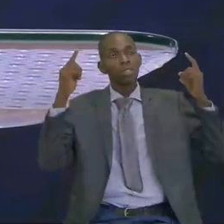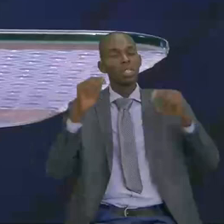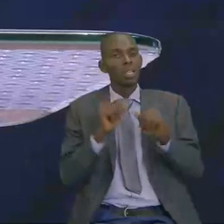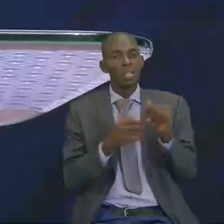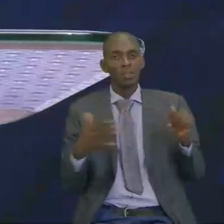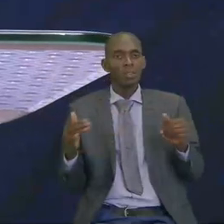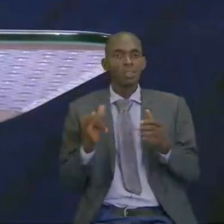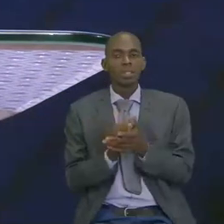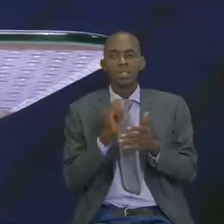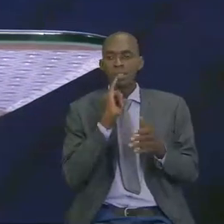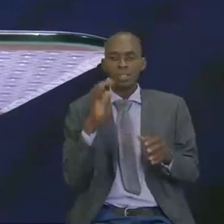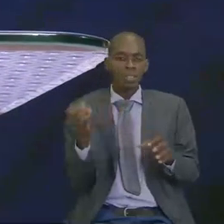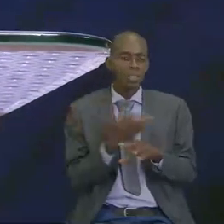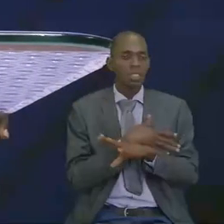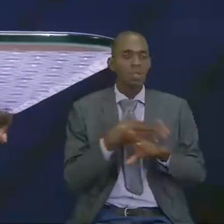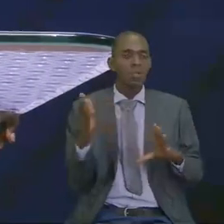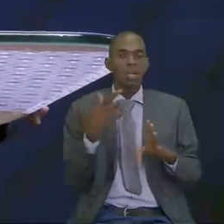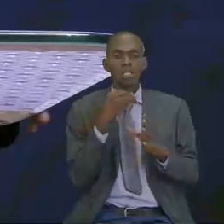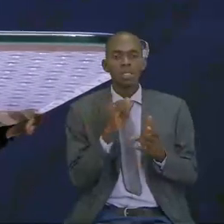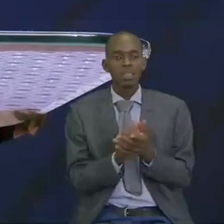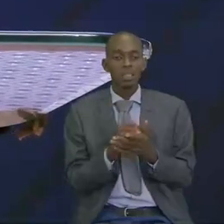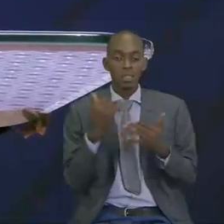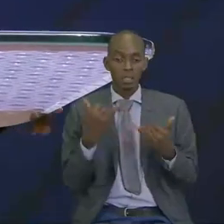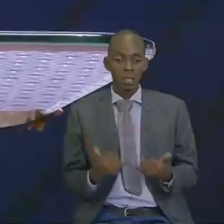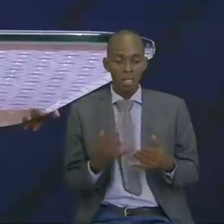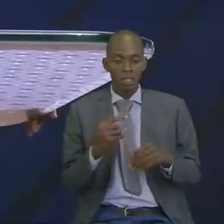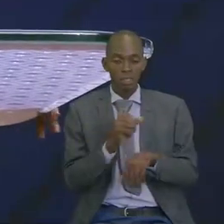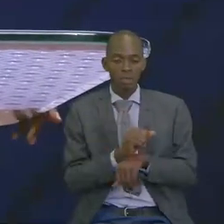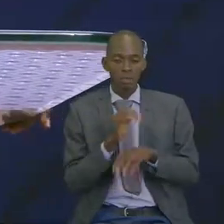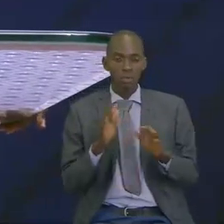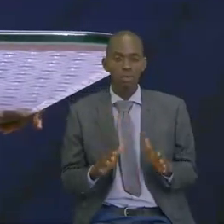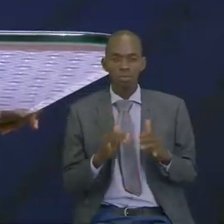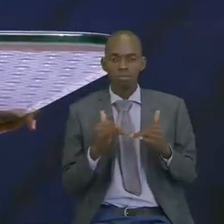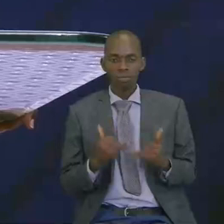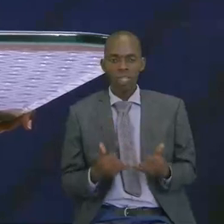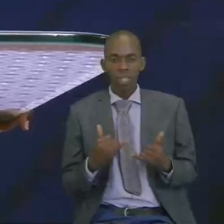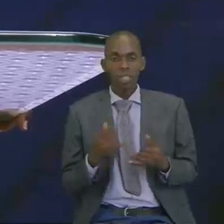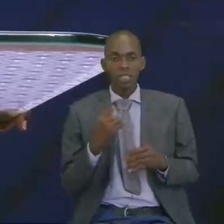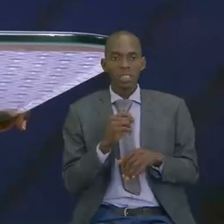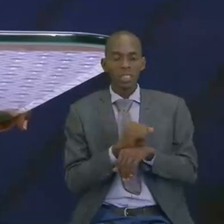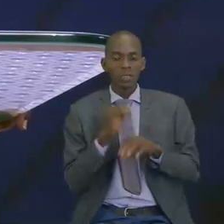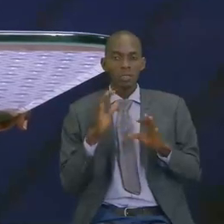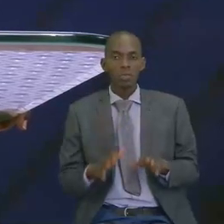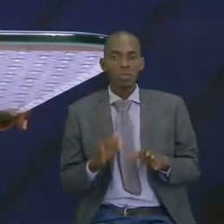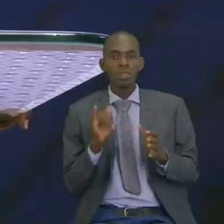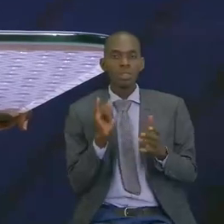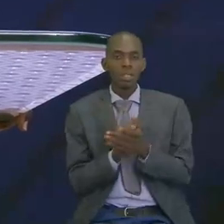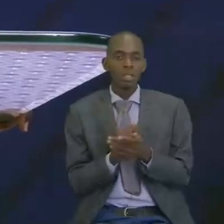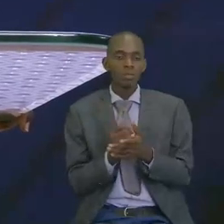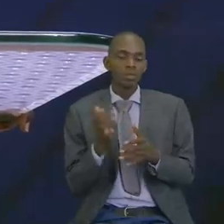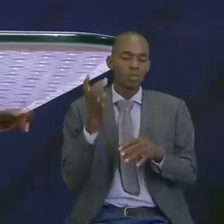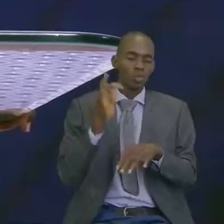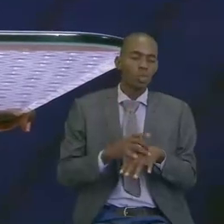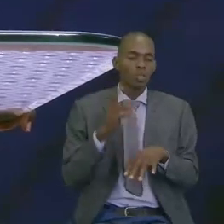réalisation était effacée. Mais la pierre qui avait frappé la